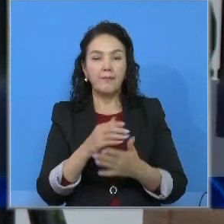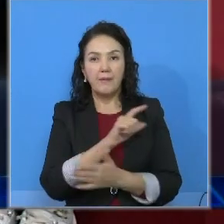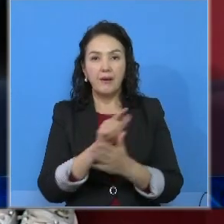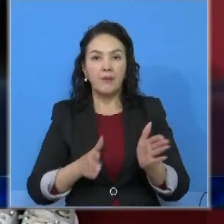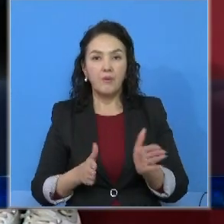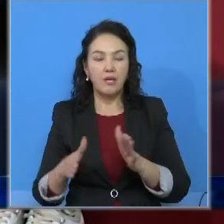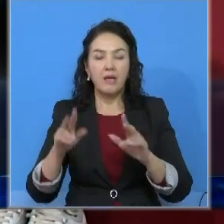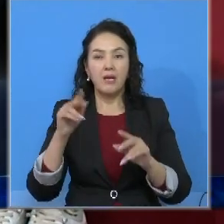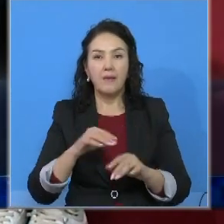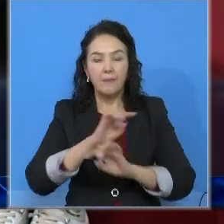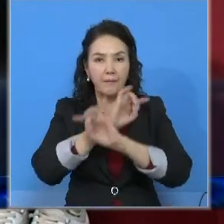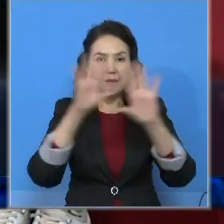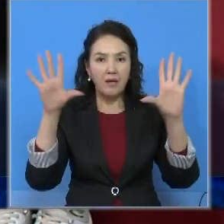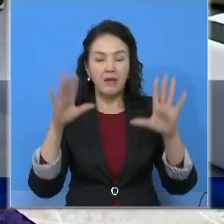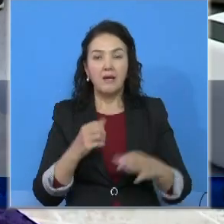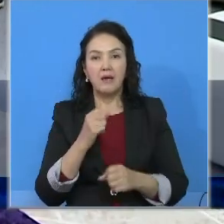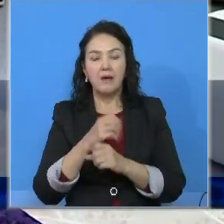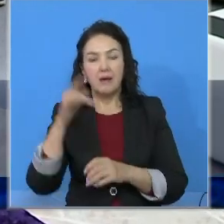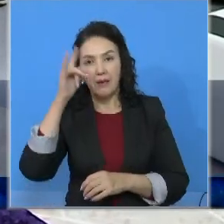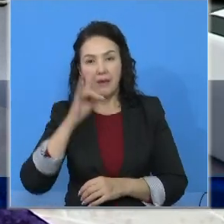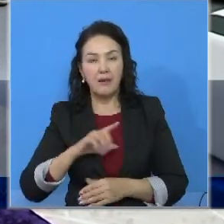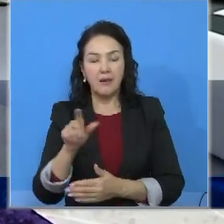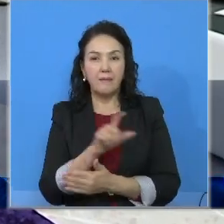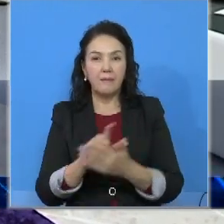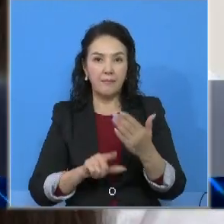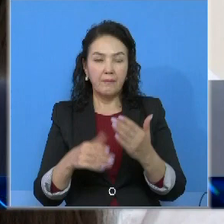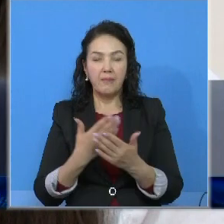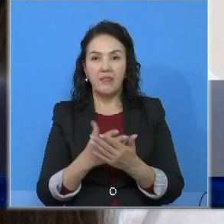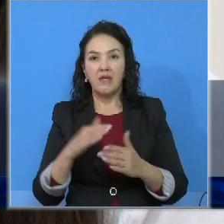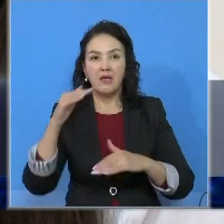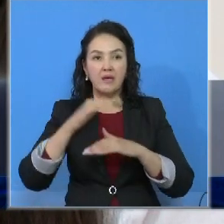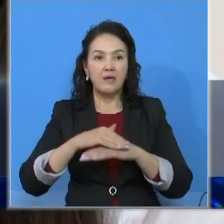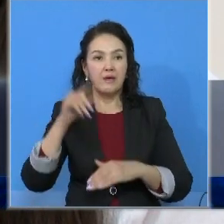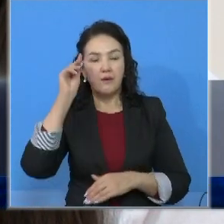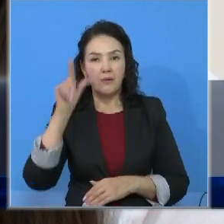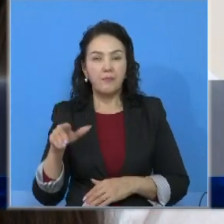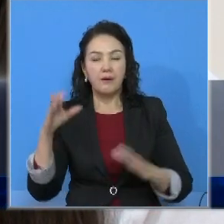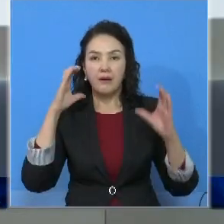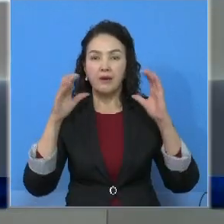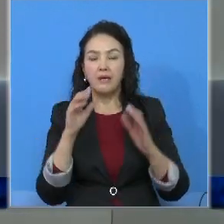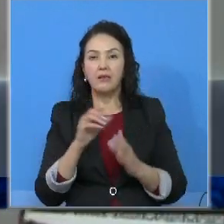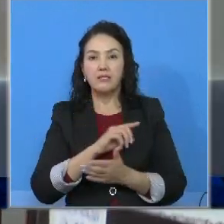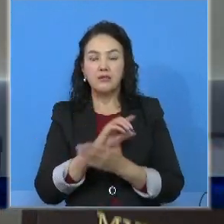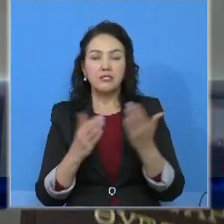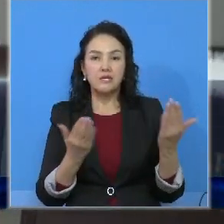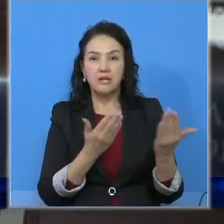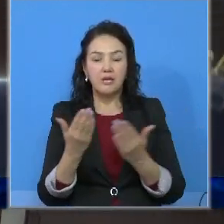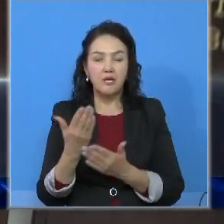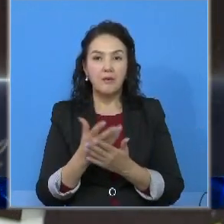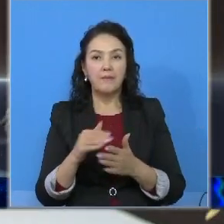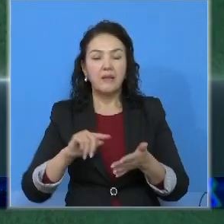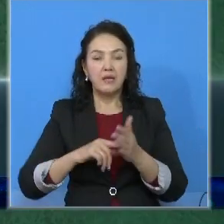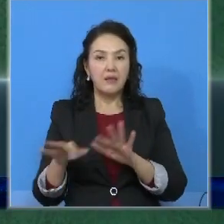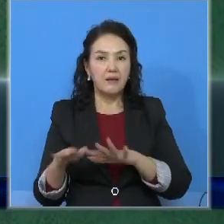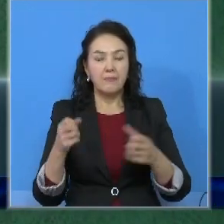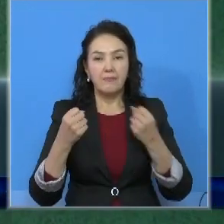«Путь Абая» – самое известное произведение казахской литературы. На литературном вечере ученики и студенты читали стихи писателя. Цель